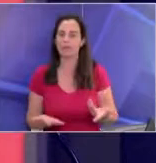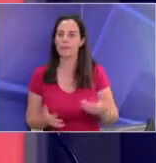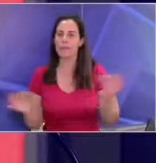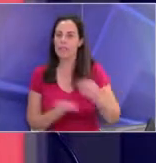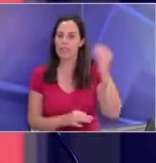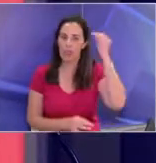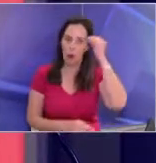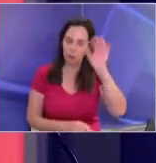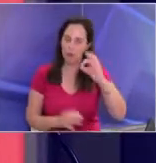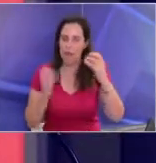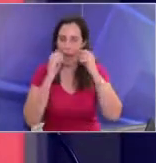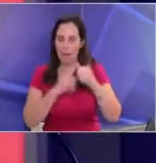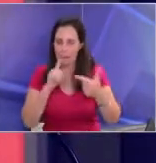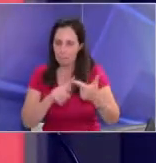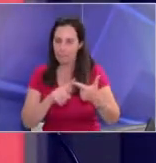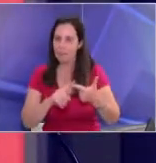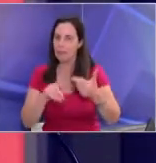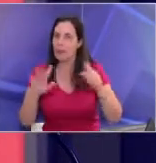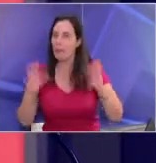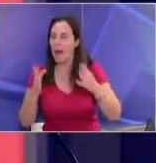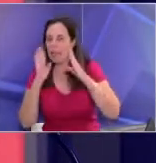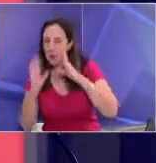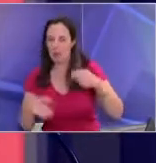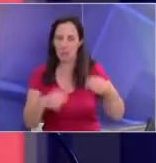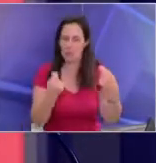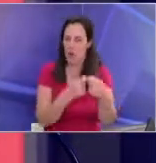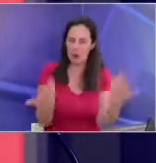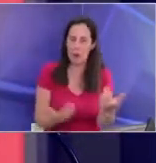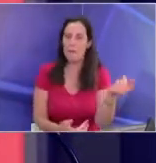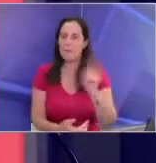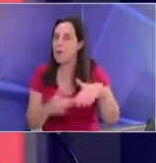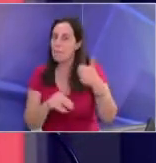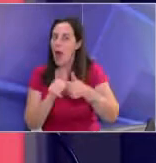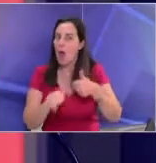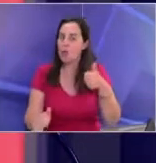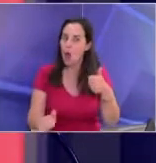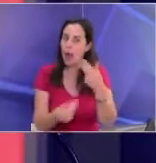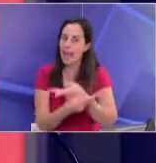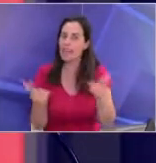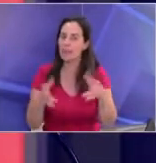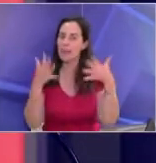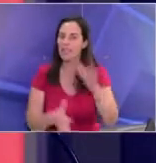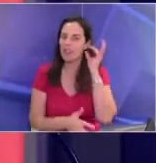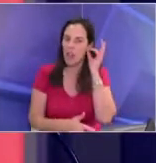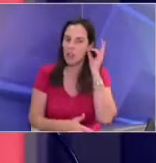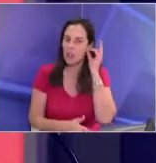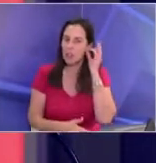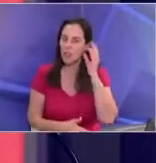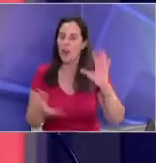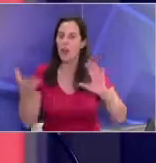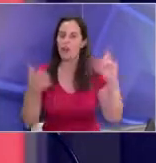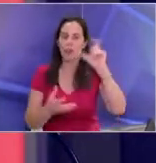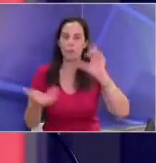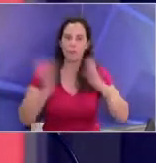סוערים במיוחד לזכרו של יצחק רבין? מה לנאמנות ולתרבות? מי הבא בתור להיחשף כמתקיף נשים? וטורקיה